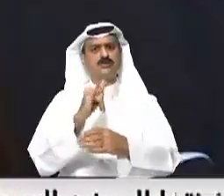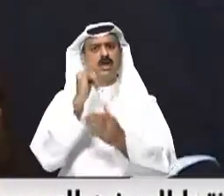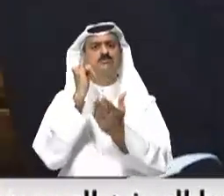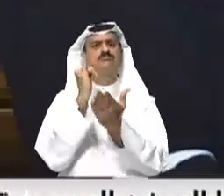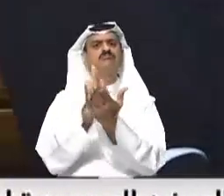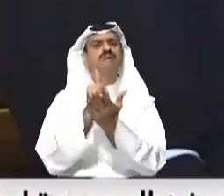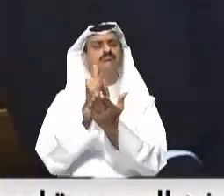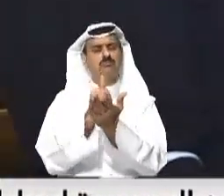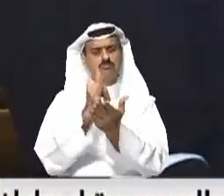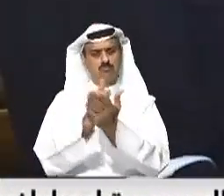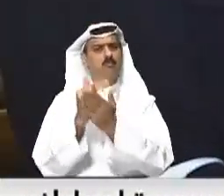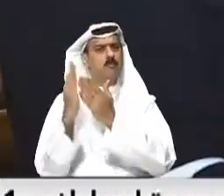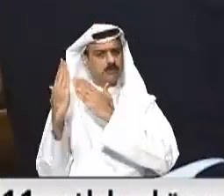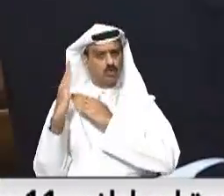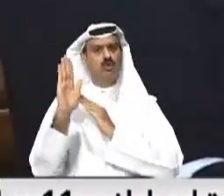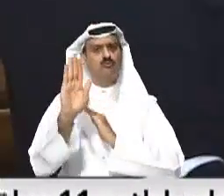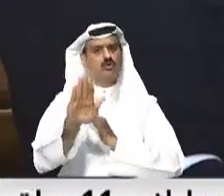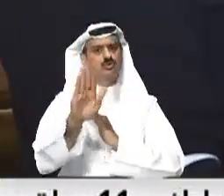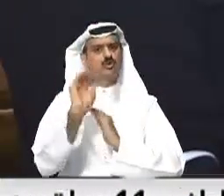أيضا